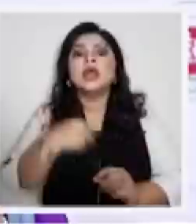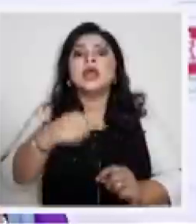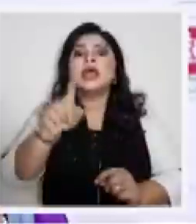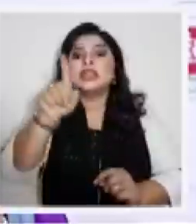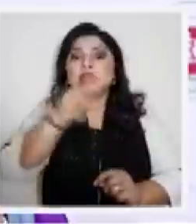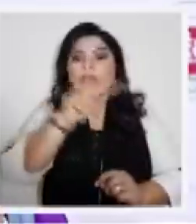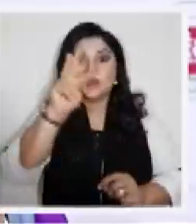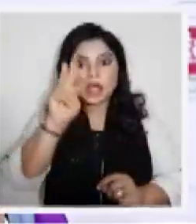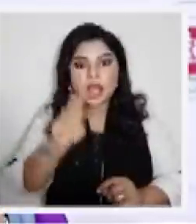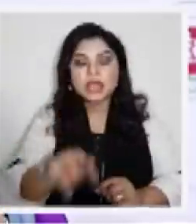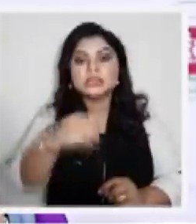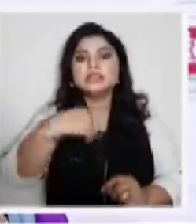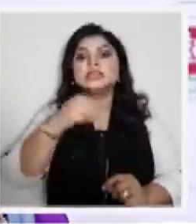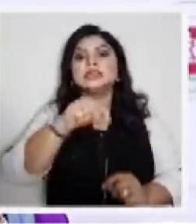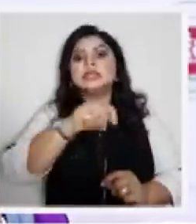14,377টি